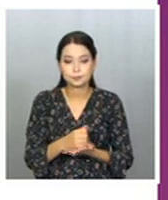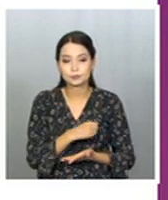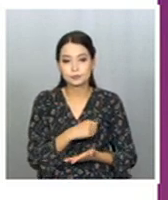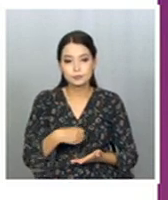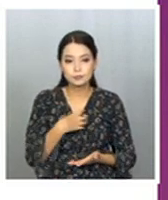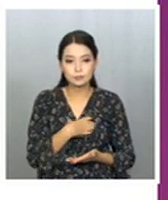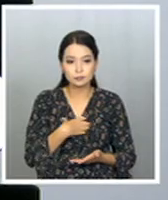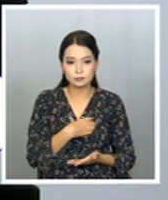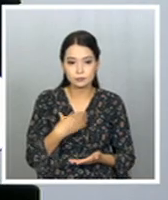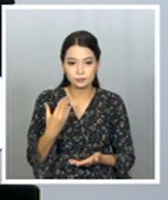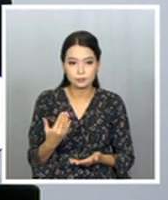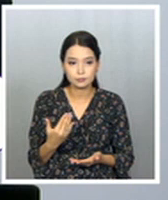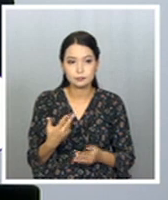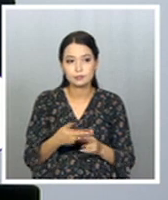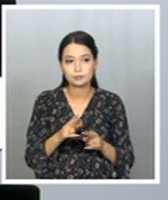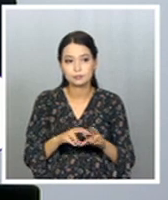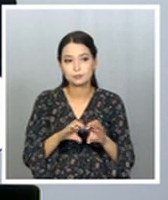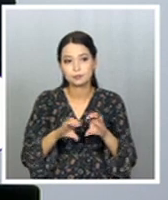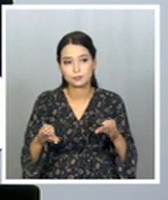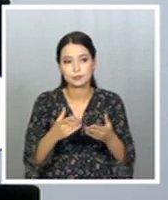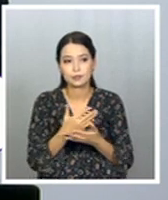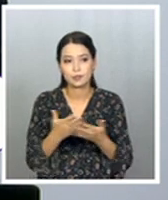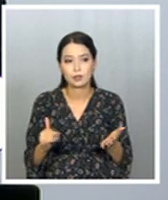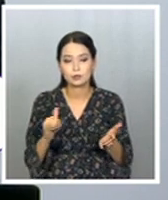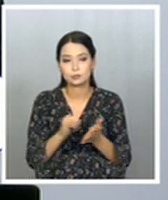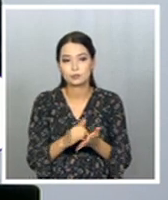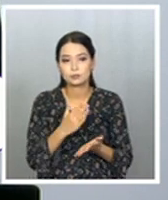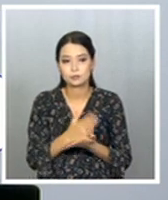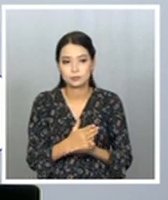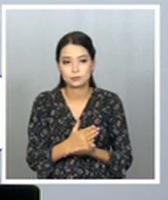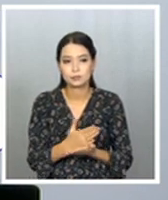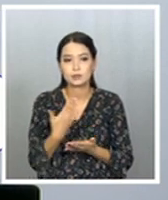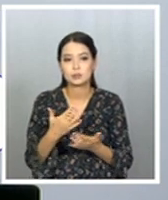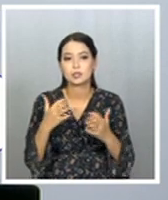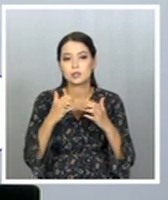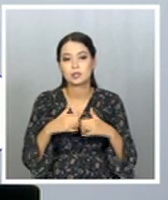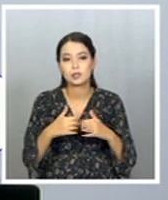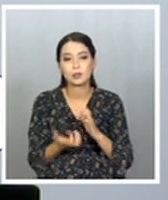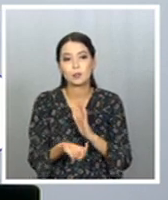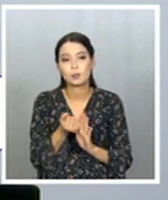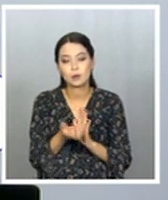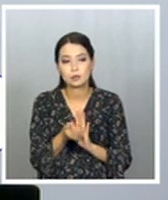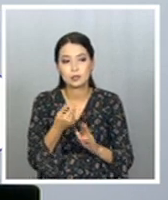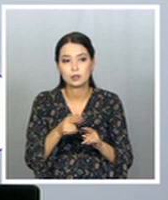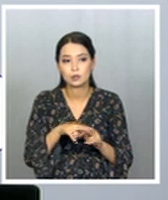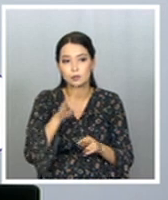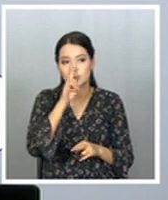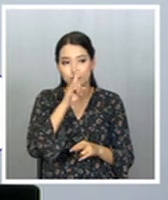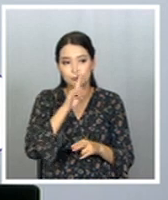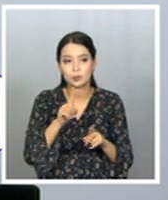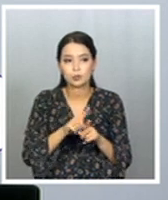тасымалдау құбыр жолы арқылы жүргізіледі. Тасымалданған, жеткізілген мұнайды мұнай